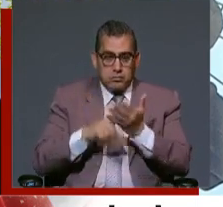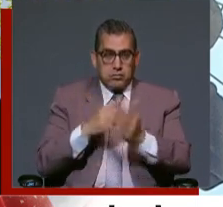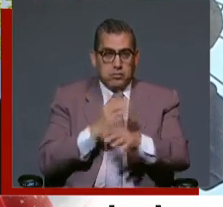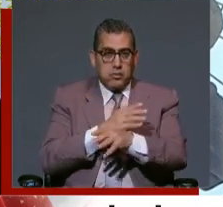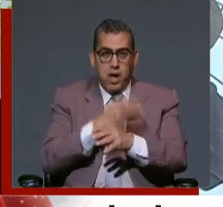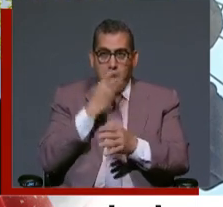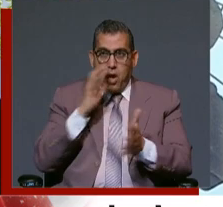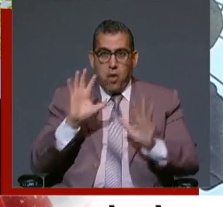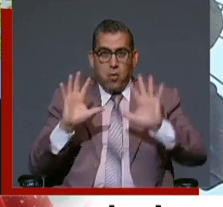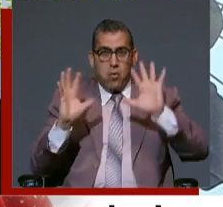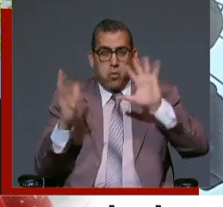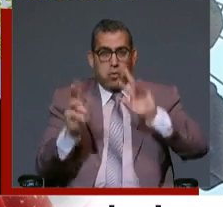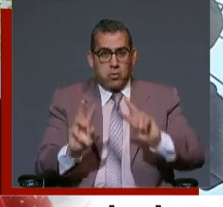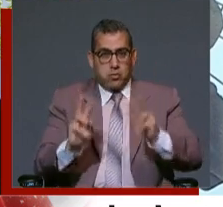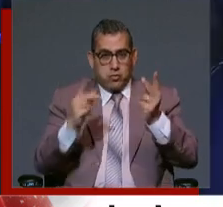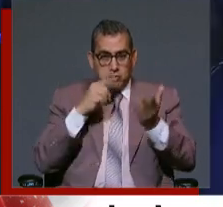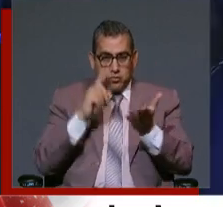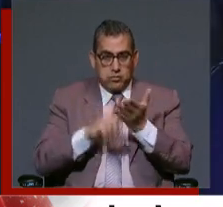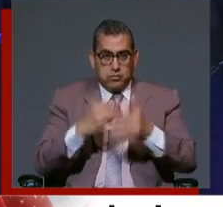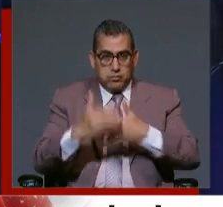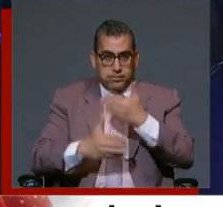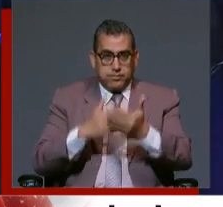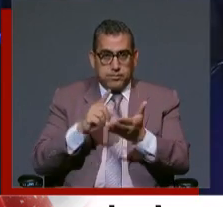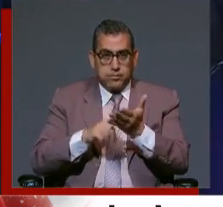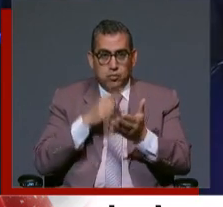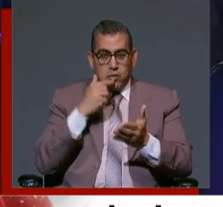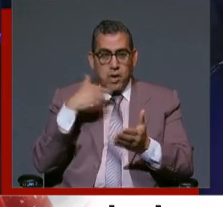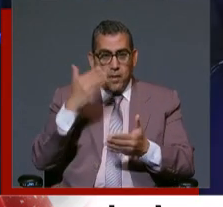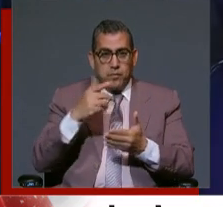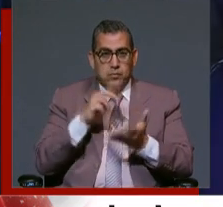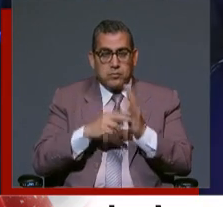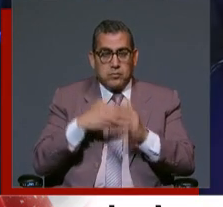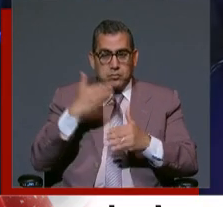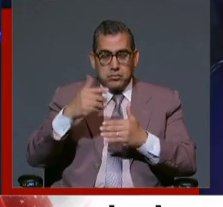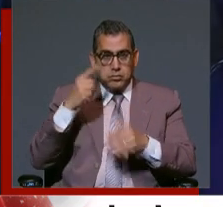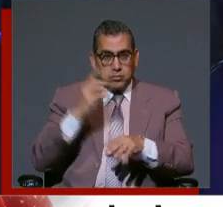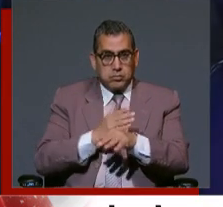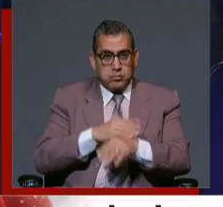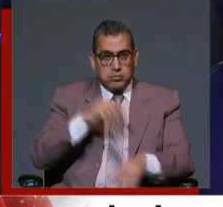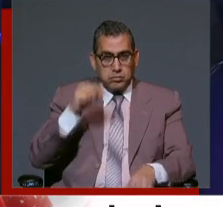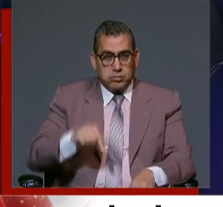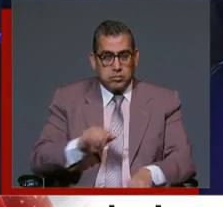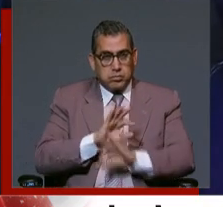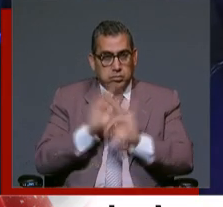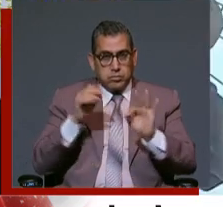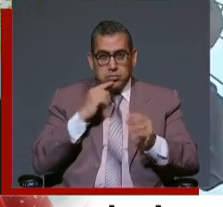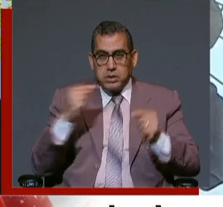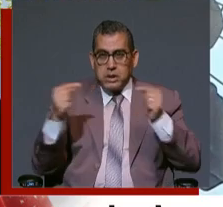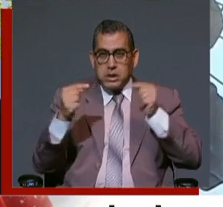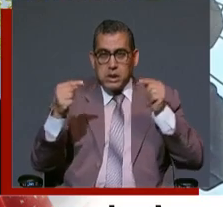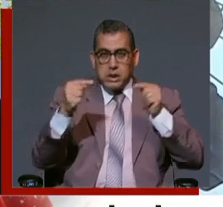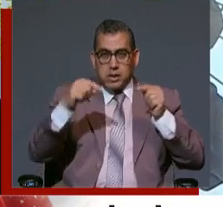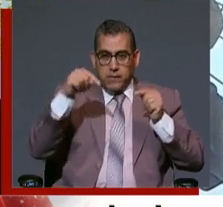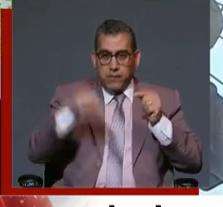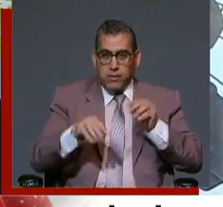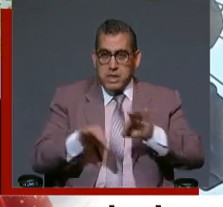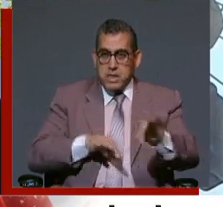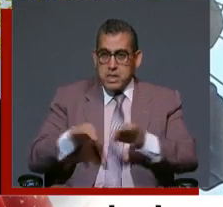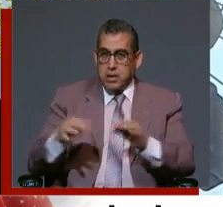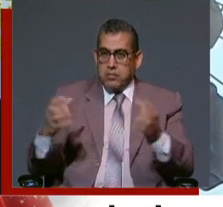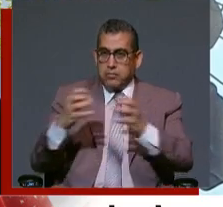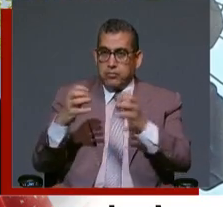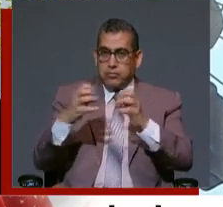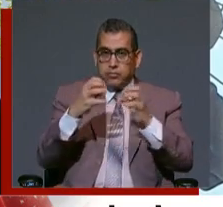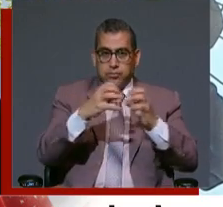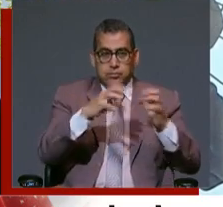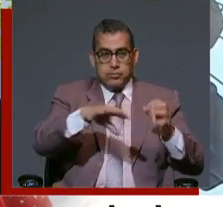التغيرات المناخية ومن المديونية والتضخم الناجم عن مزيج من الصراعات الجيوسياسية العالمية